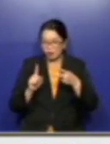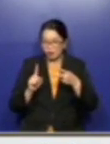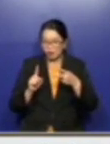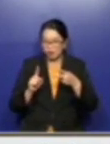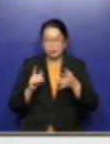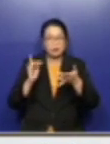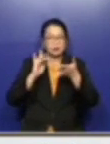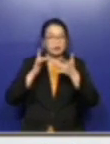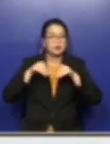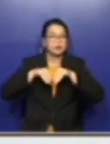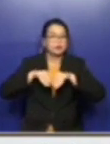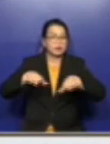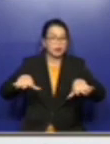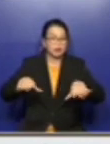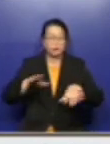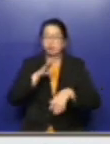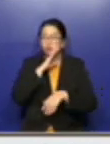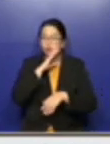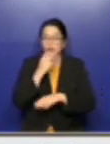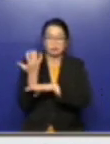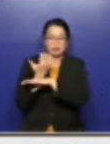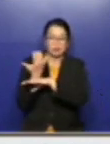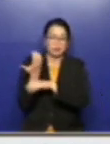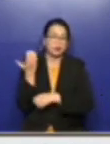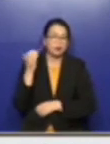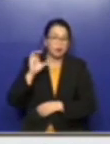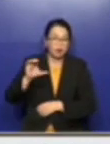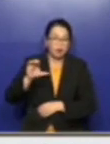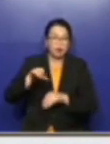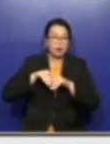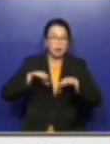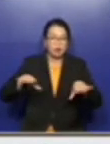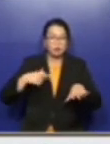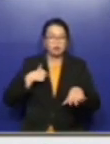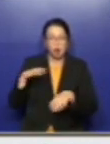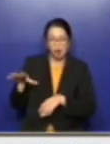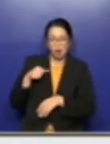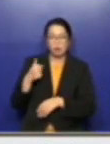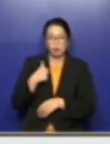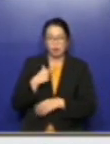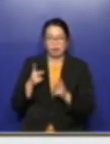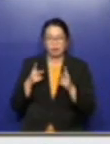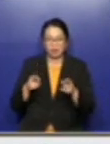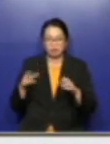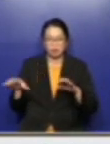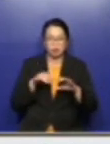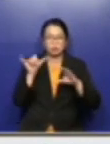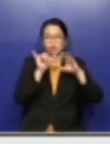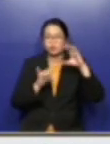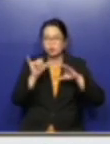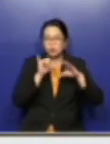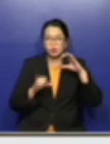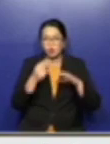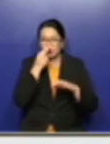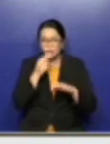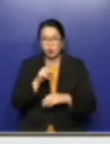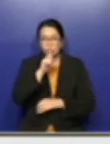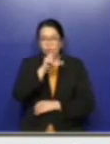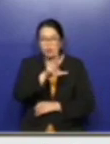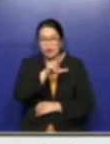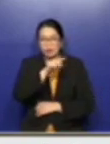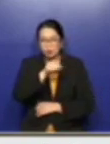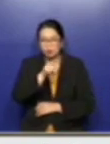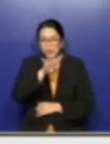ประเด็นคืออะไรครับพอออกอากาศอย่างจิรายุเนี่ยท่านประธานครับใช่ไหมฮะคนชอบเอาผมไปลงใน YouTube คนดูกัน 3-4 ล้านผมไม่เคยได้สักส